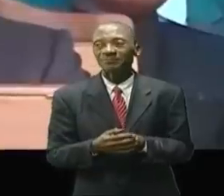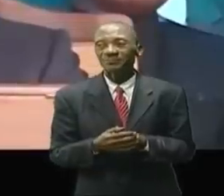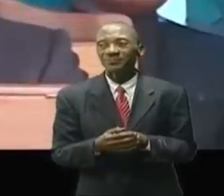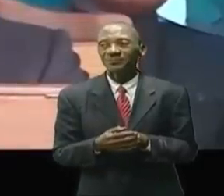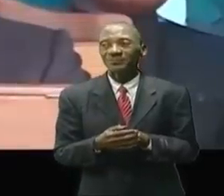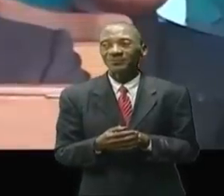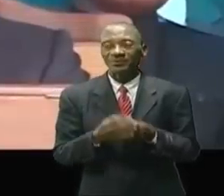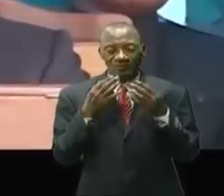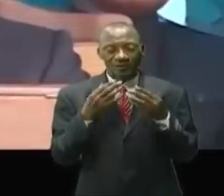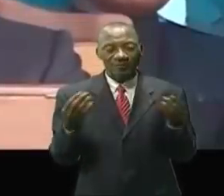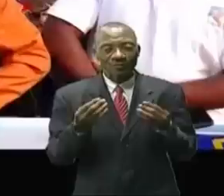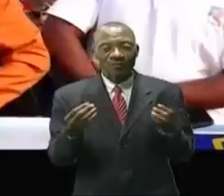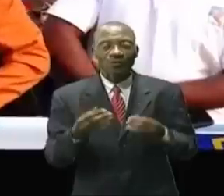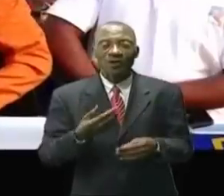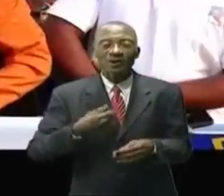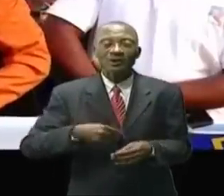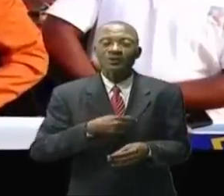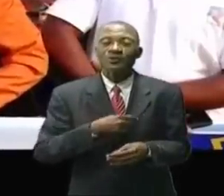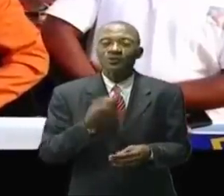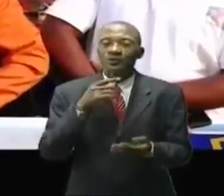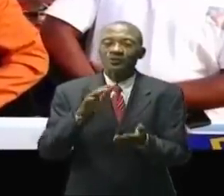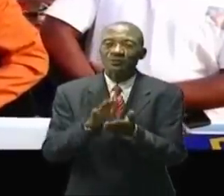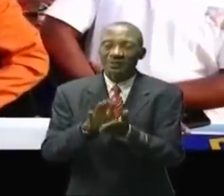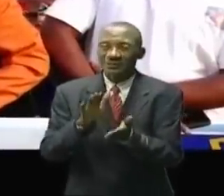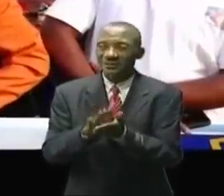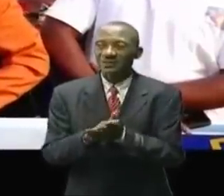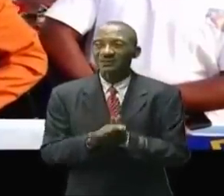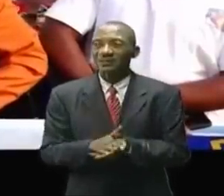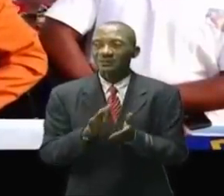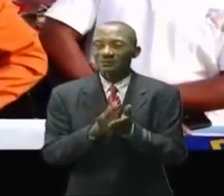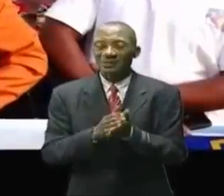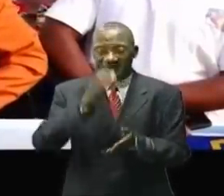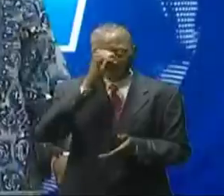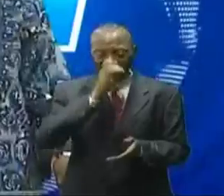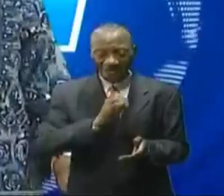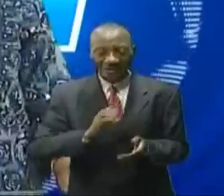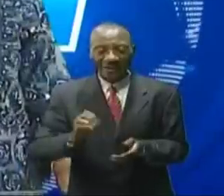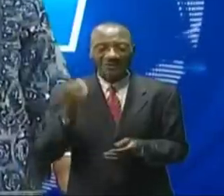lui dit grand merci. Excellence, Monsieur le Président.